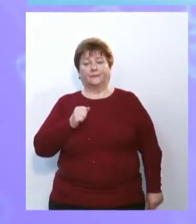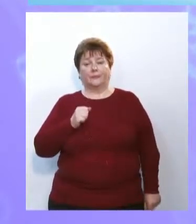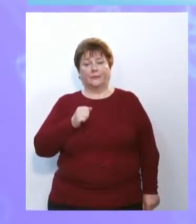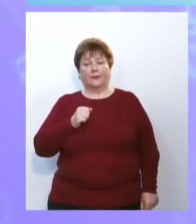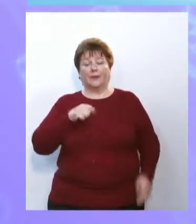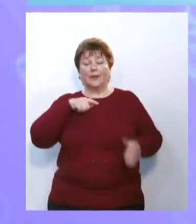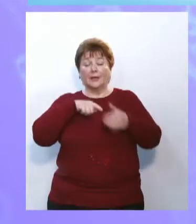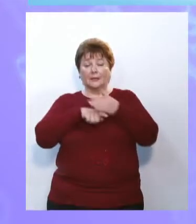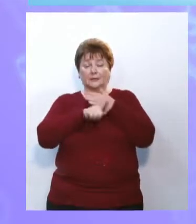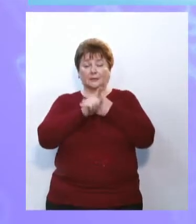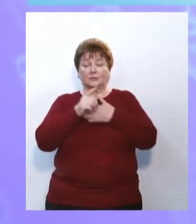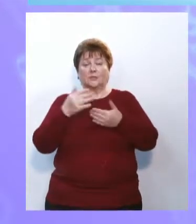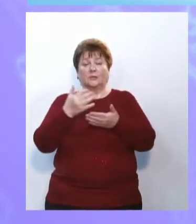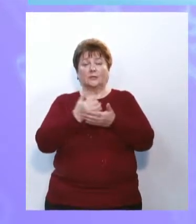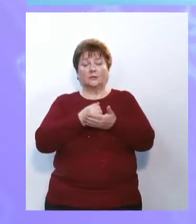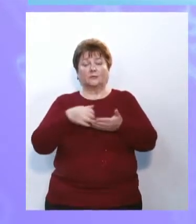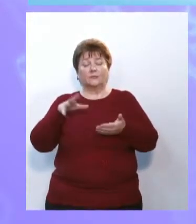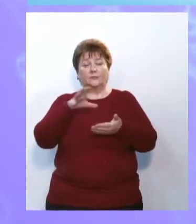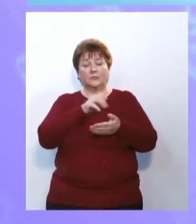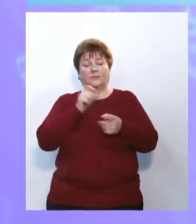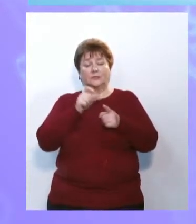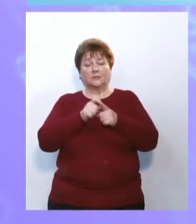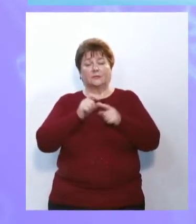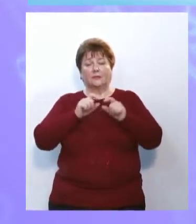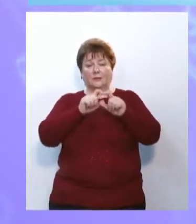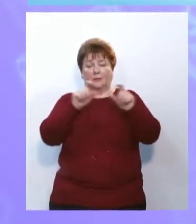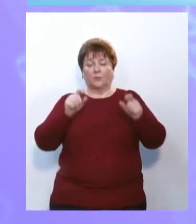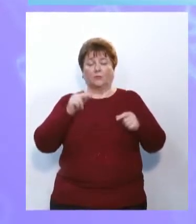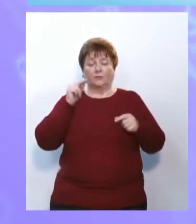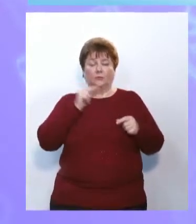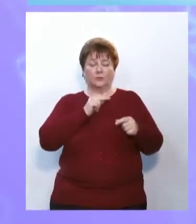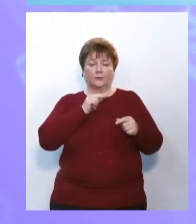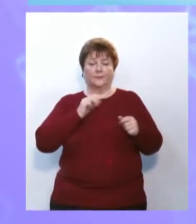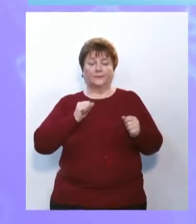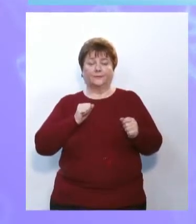Сначала найдем все слова на букву Ч.